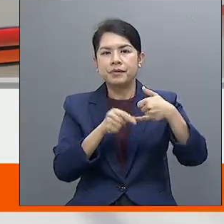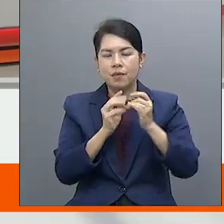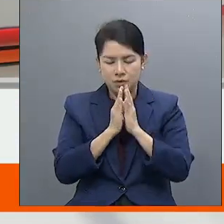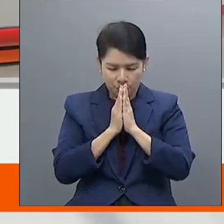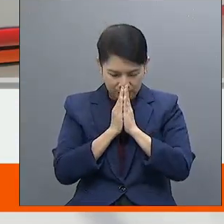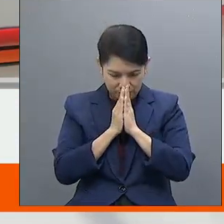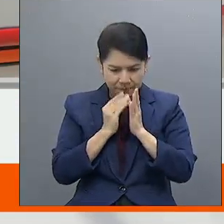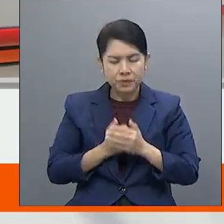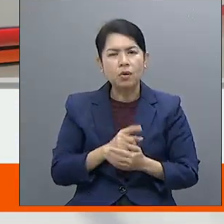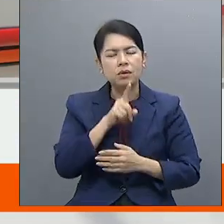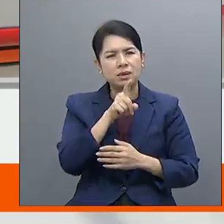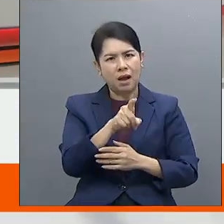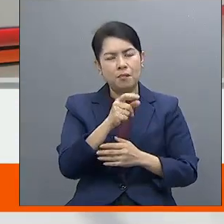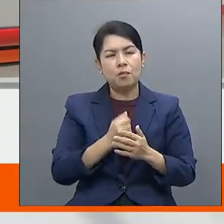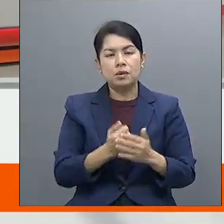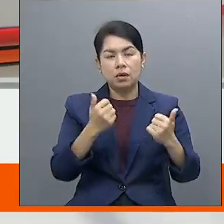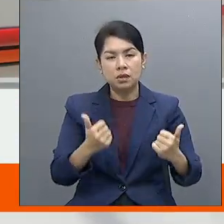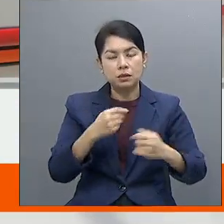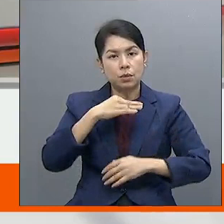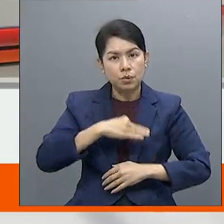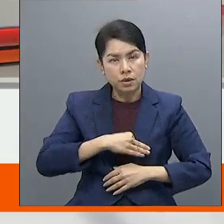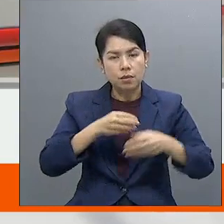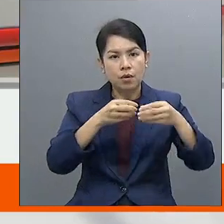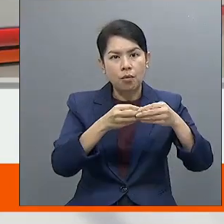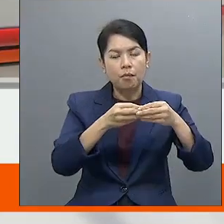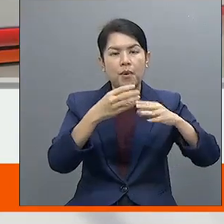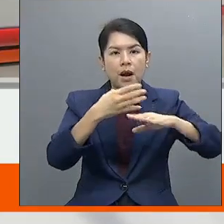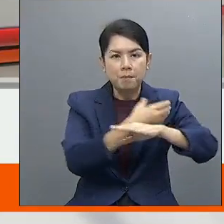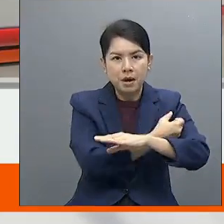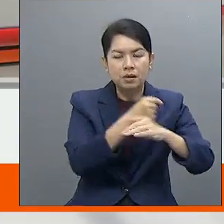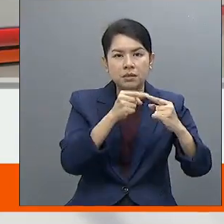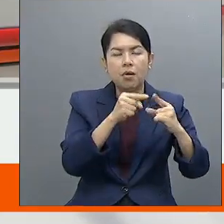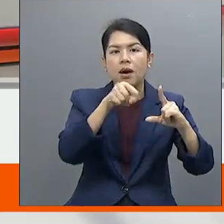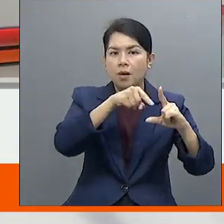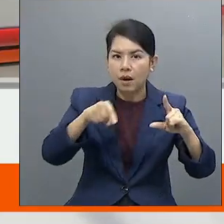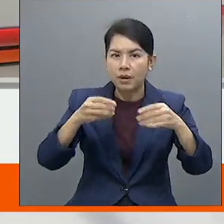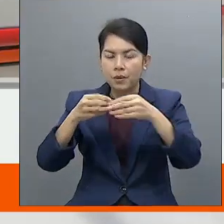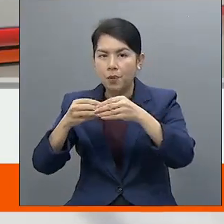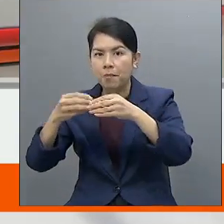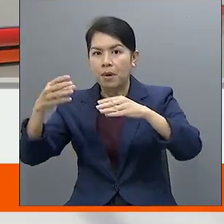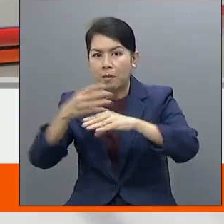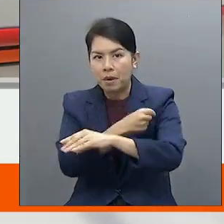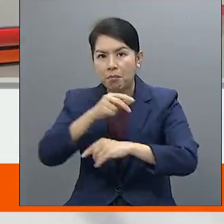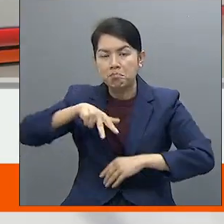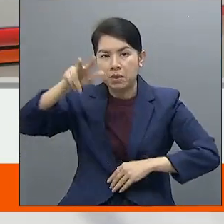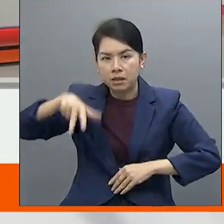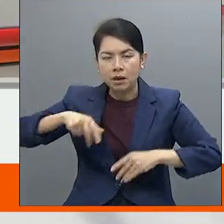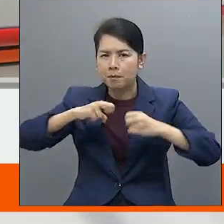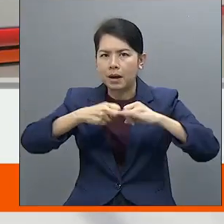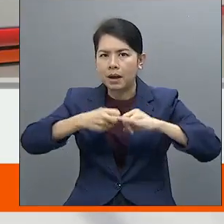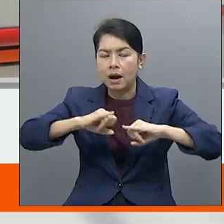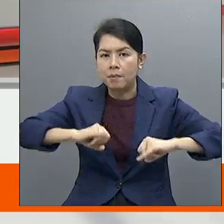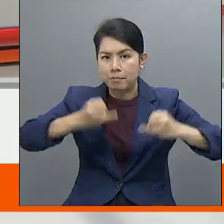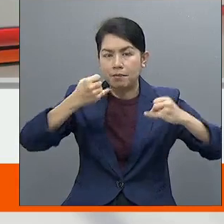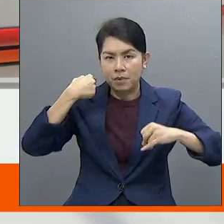าว่ามันเป็นรอยร้าวหลังจากที่การทางก้าวไกลเขาก็คงแสดงท่าทีที่ชัดเจนเหมือนกันว่าเขาต้องการตำแหน่งนี้การหารือมันก็เลยไม่เกิ